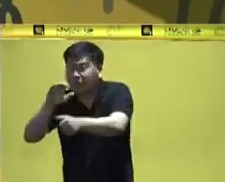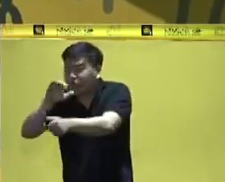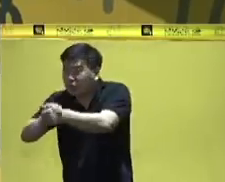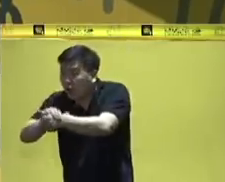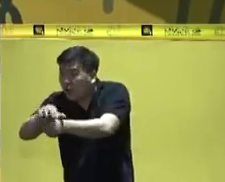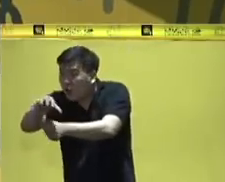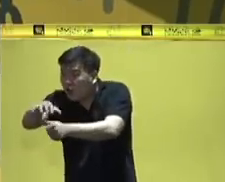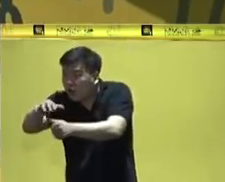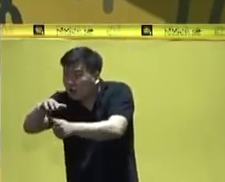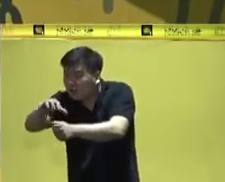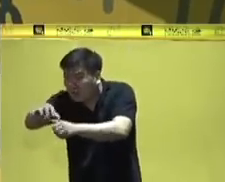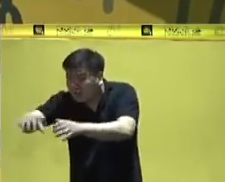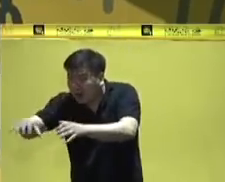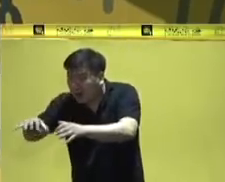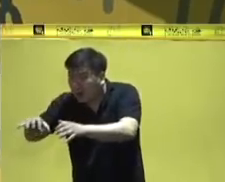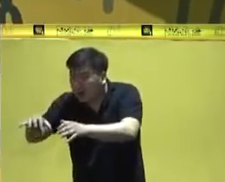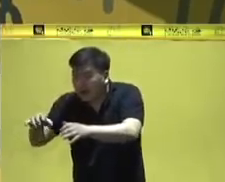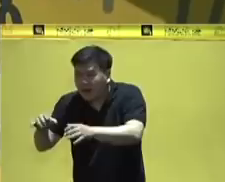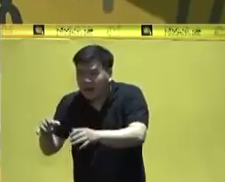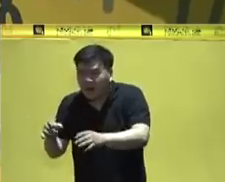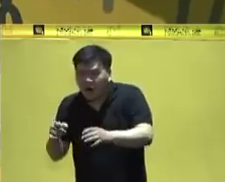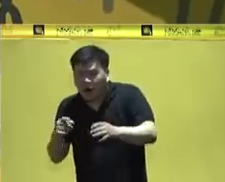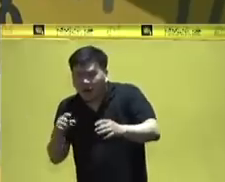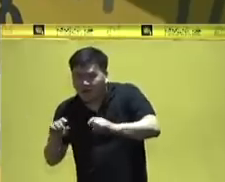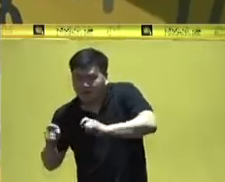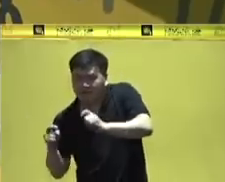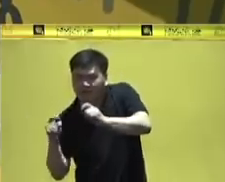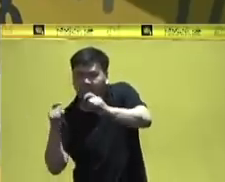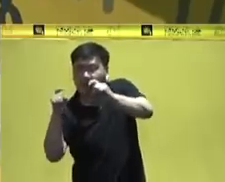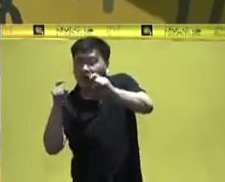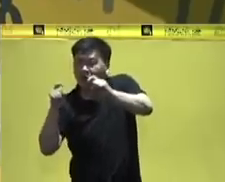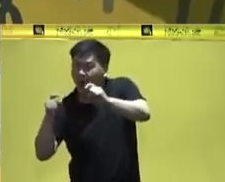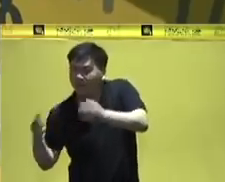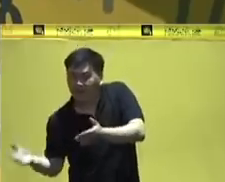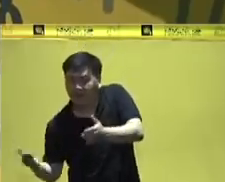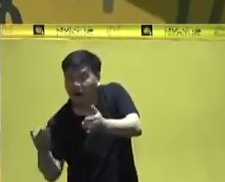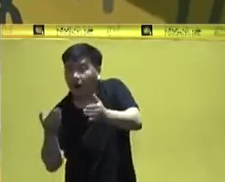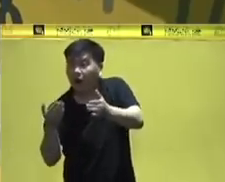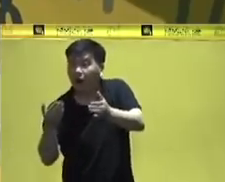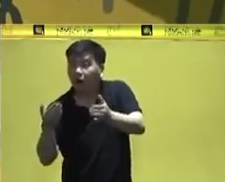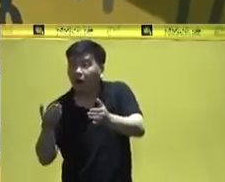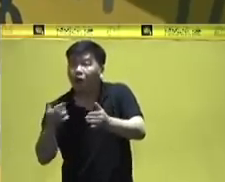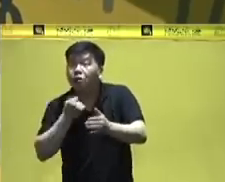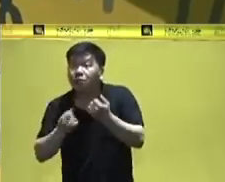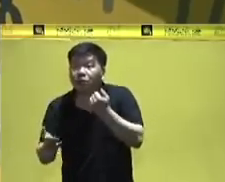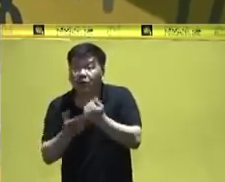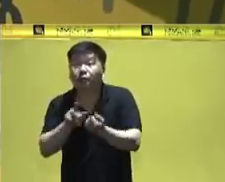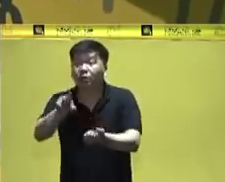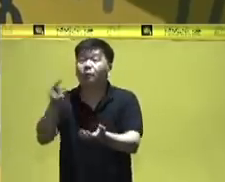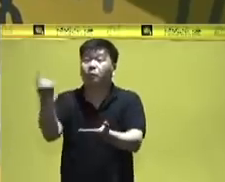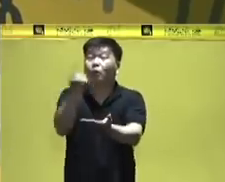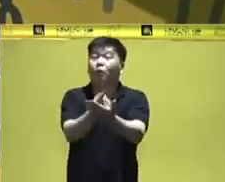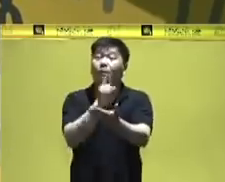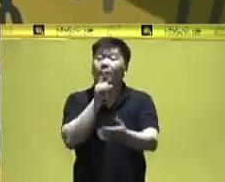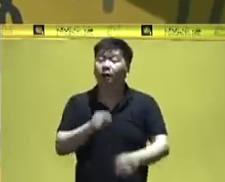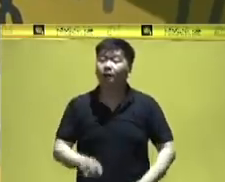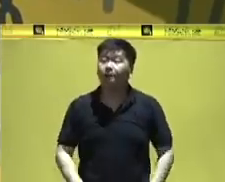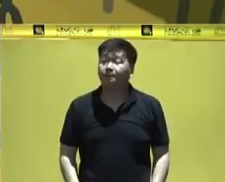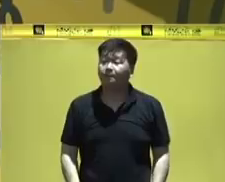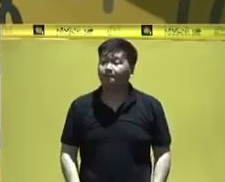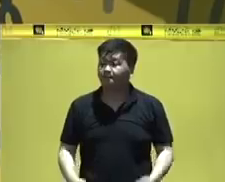감정을 조장하겠다는 의도가 아니라면 우리들의 건전한 상식으로는 설명할 수 없는 행태거든요.